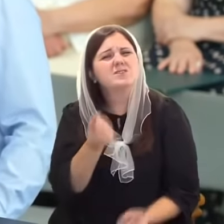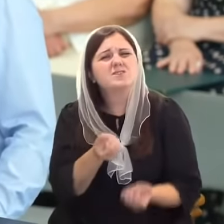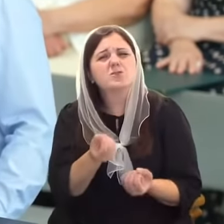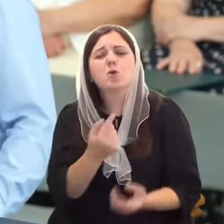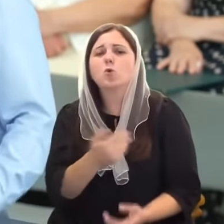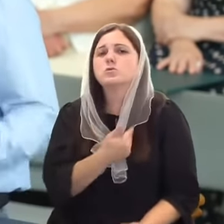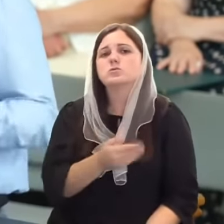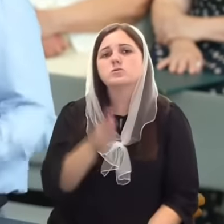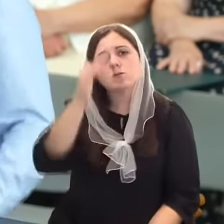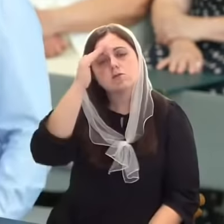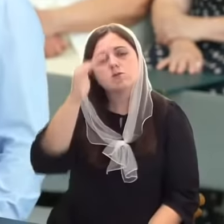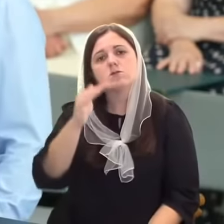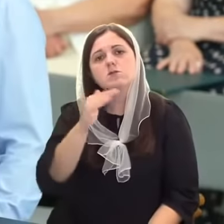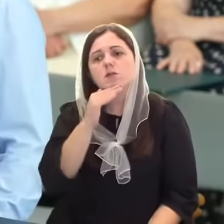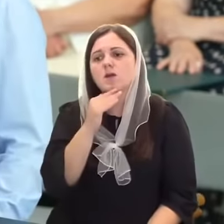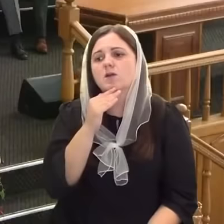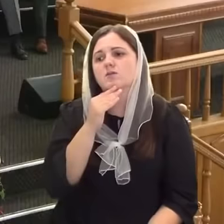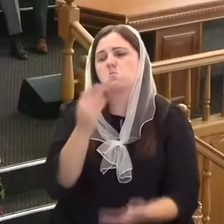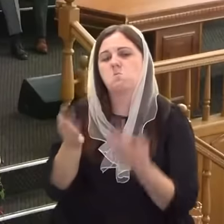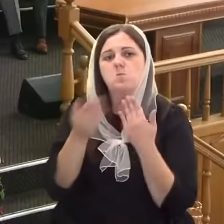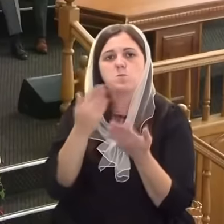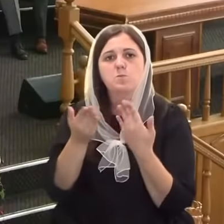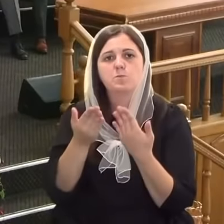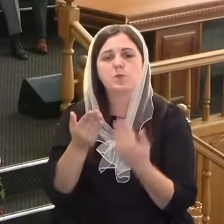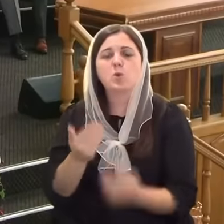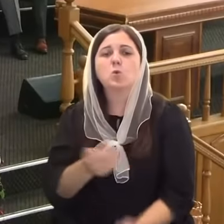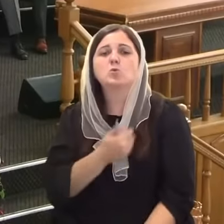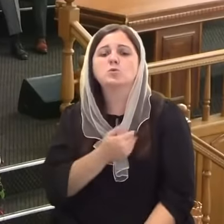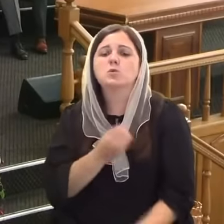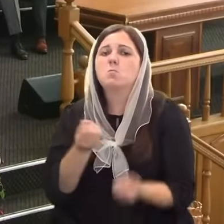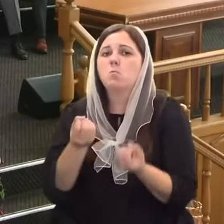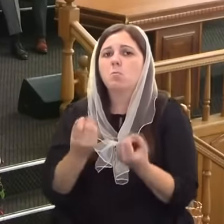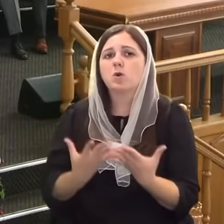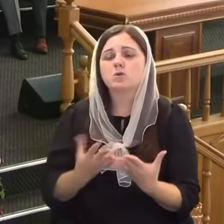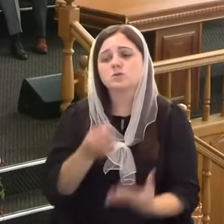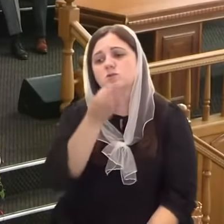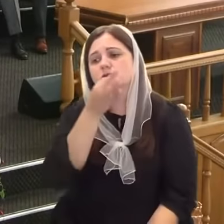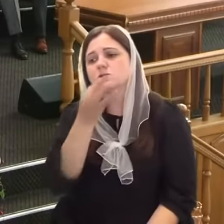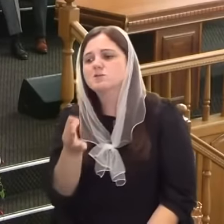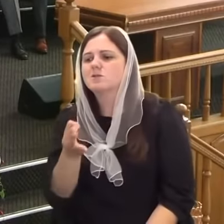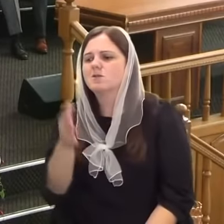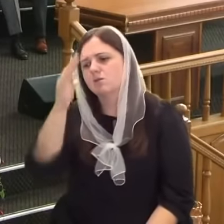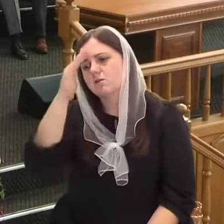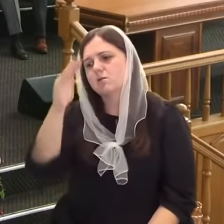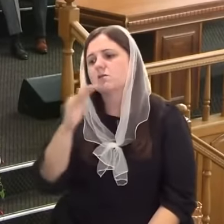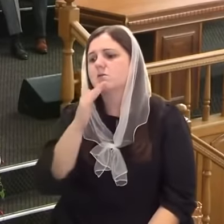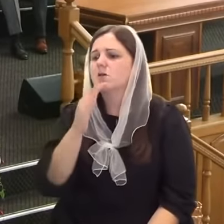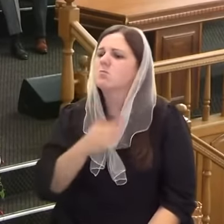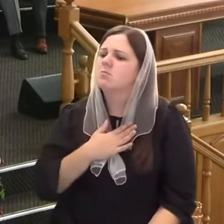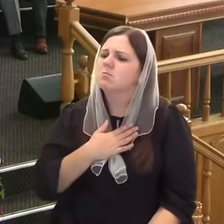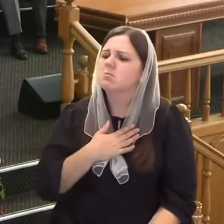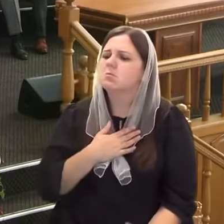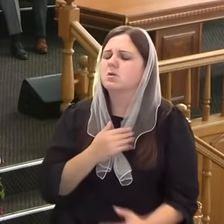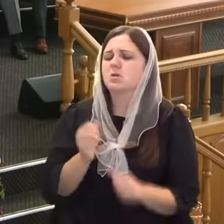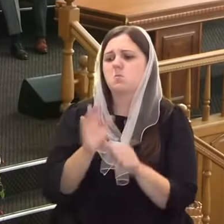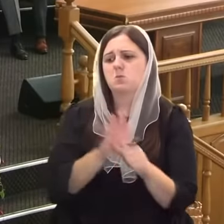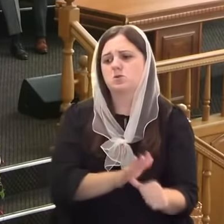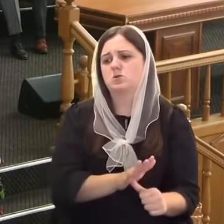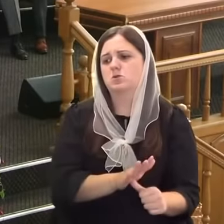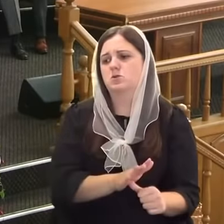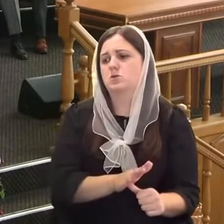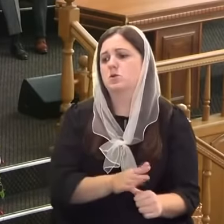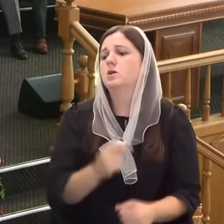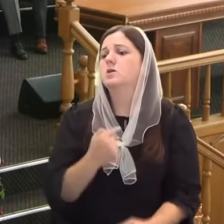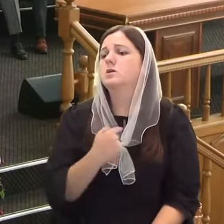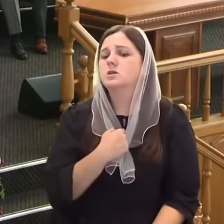Мне так хотелось отцу пожаловаться. Мне так хотелось просто сказать: отец, меня обижают.